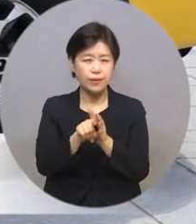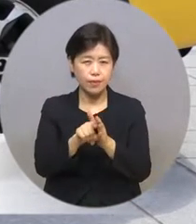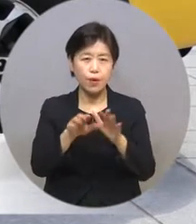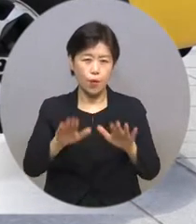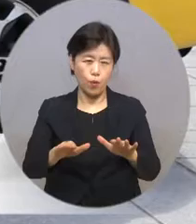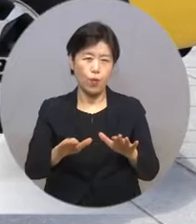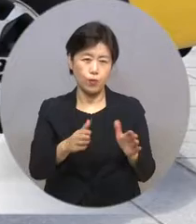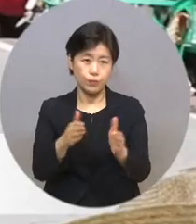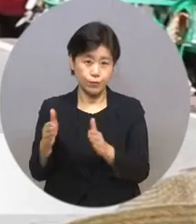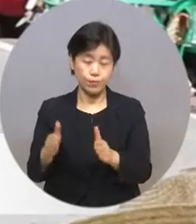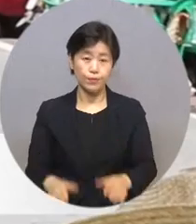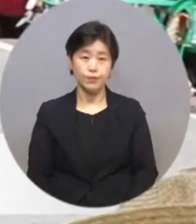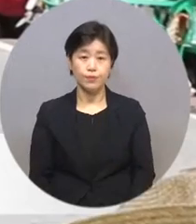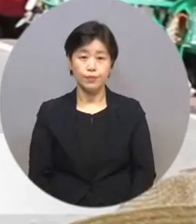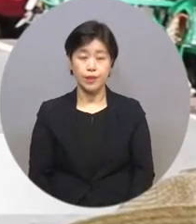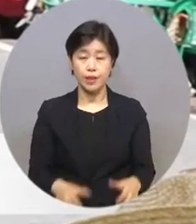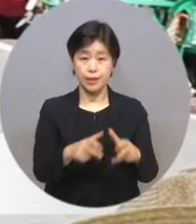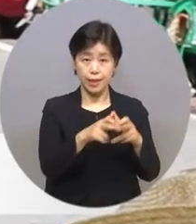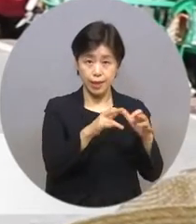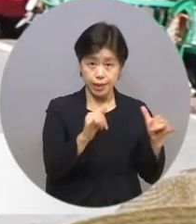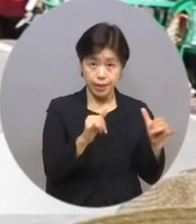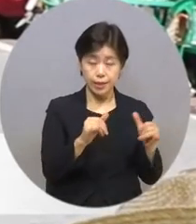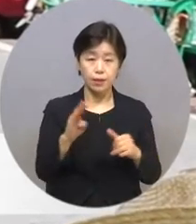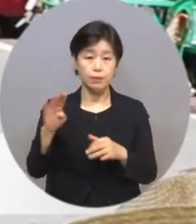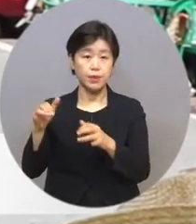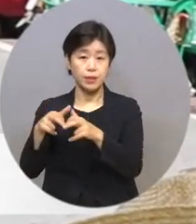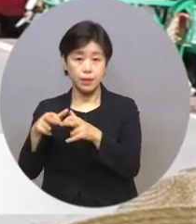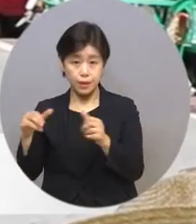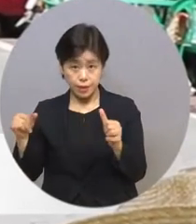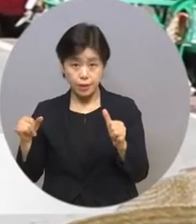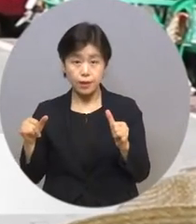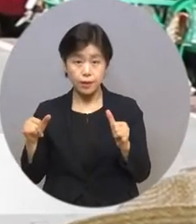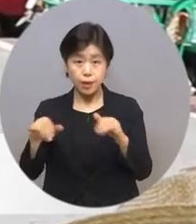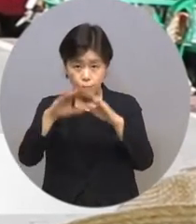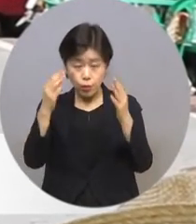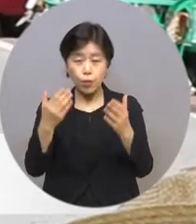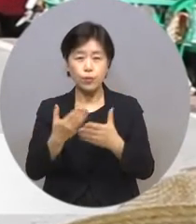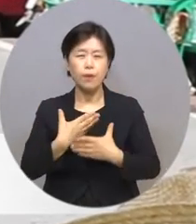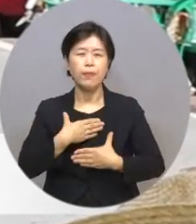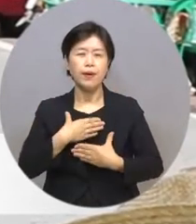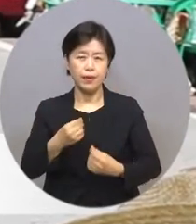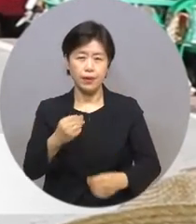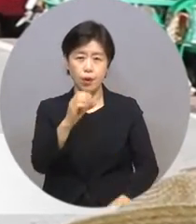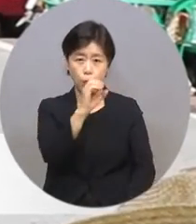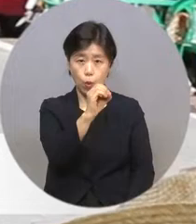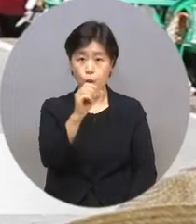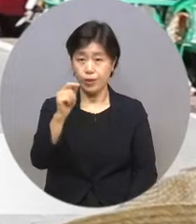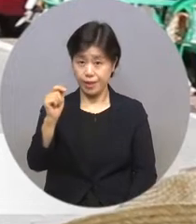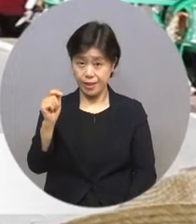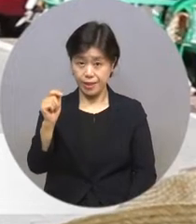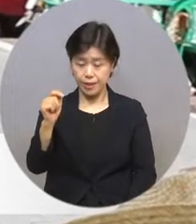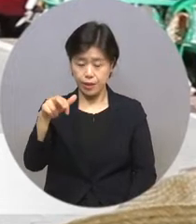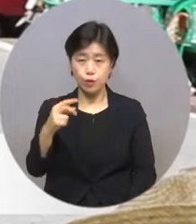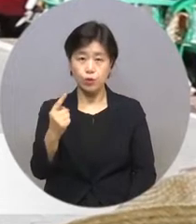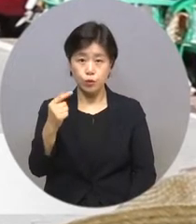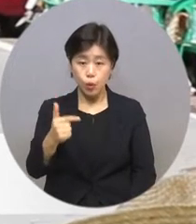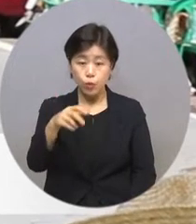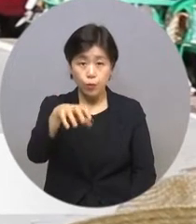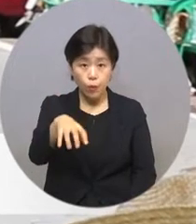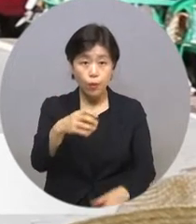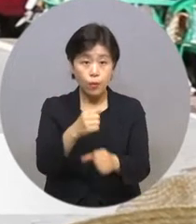있습니다. 장애인과 비장애인 모두가 편한 이 OT존을